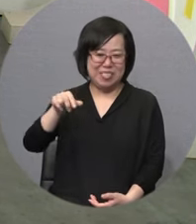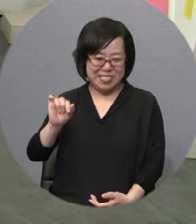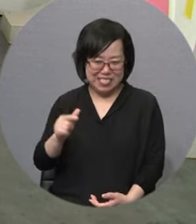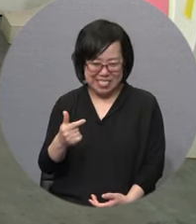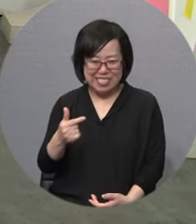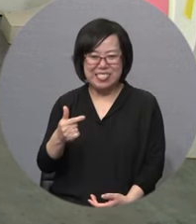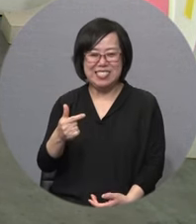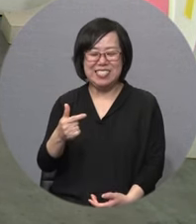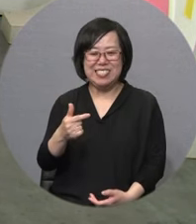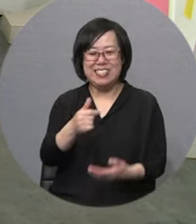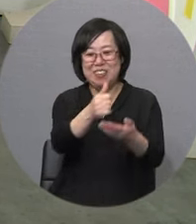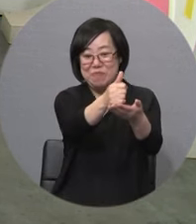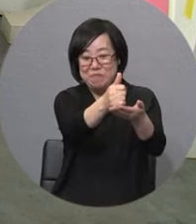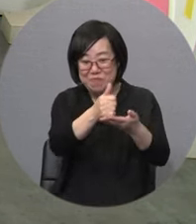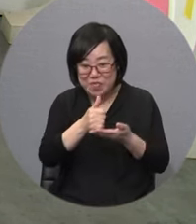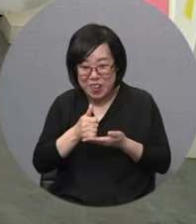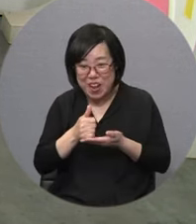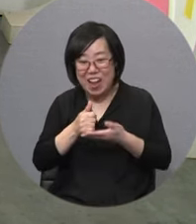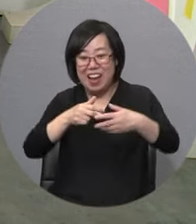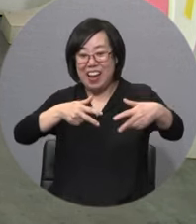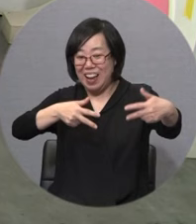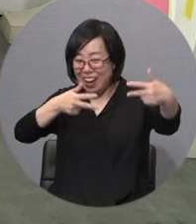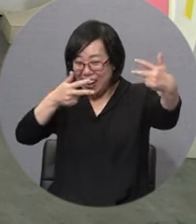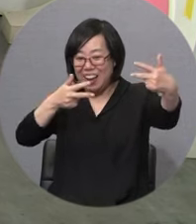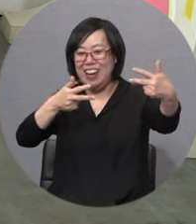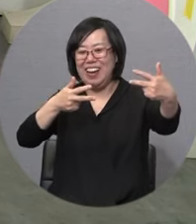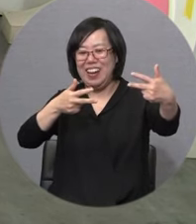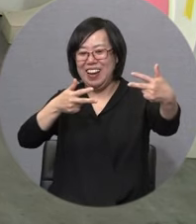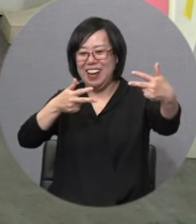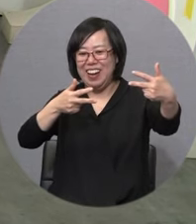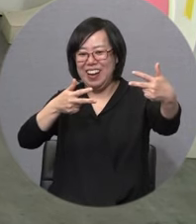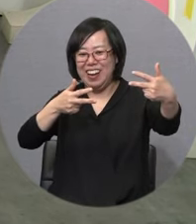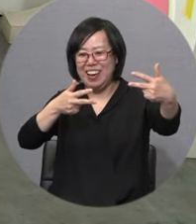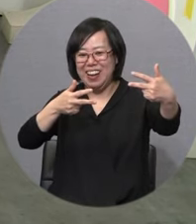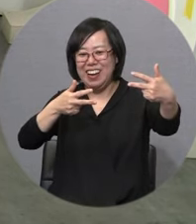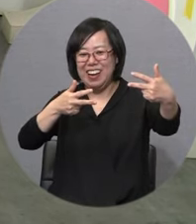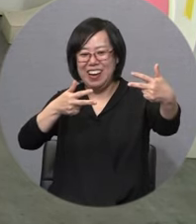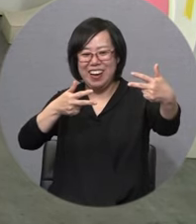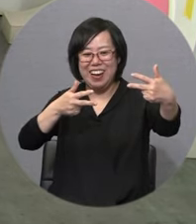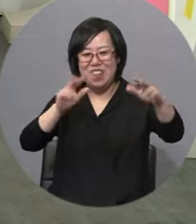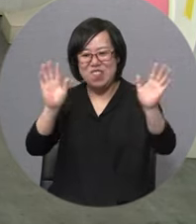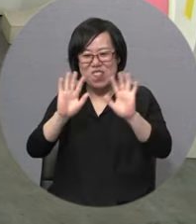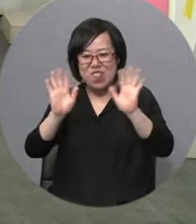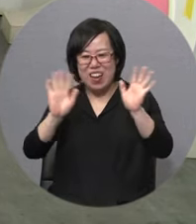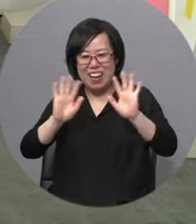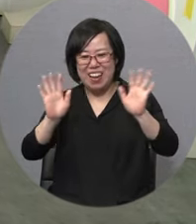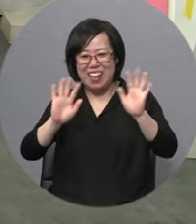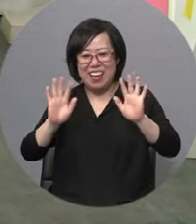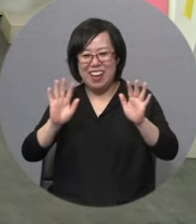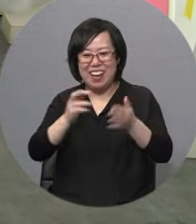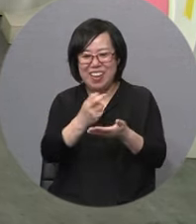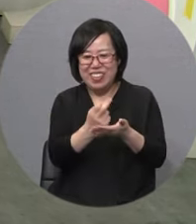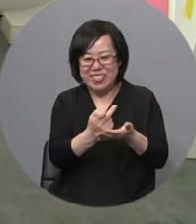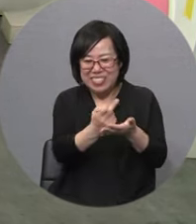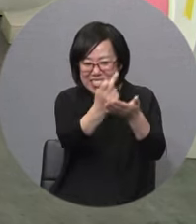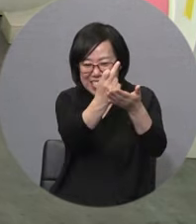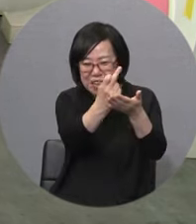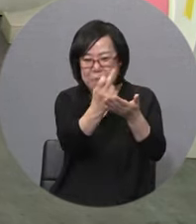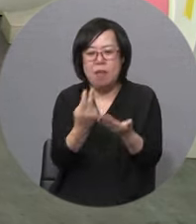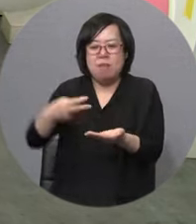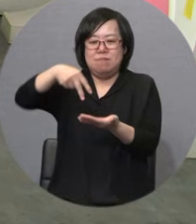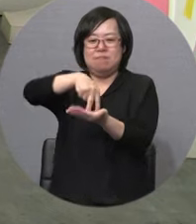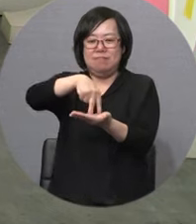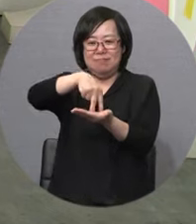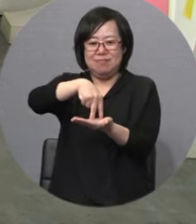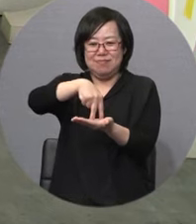님을 모셔보도록 하겠습니다. 안녕합니다. 너무 감동적이라. 네. 아이고 선배님. 형님. 저는 드림. 네네.